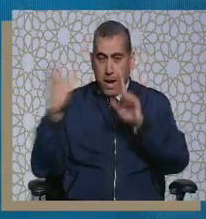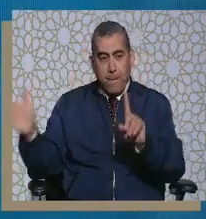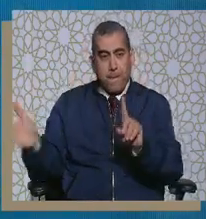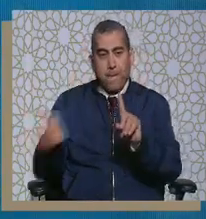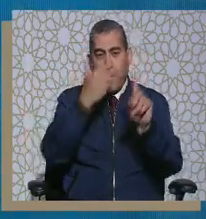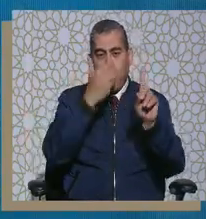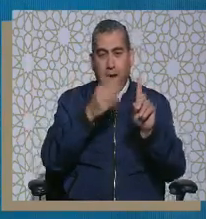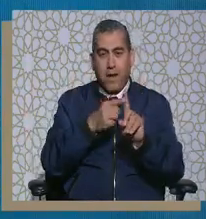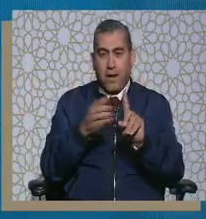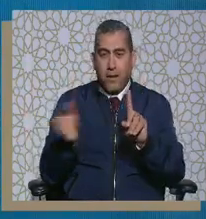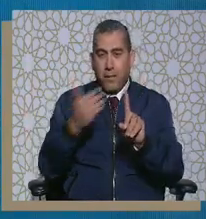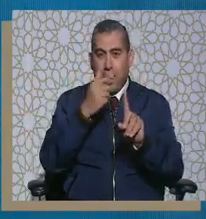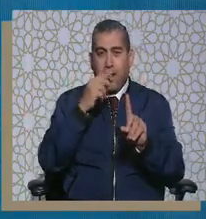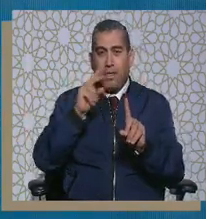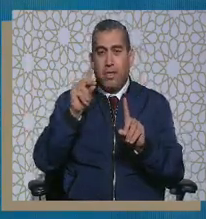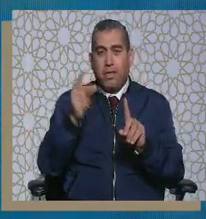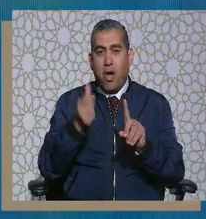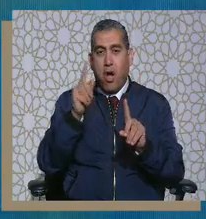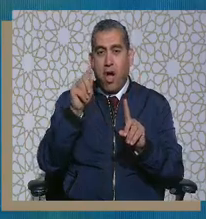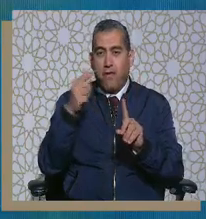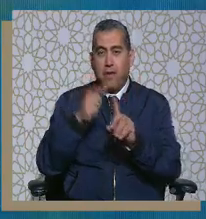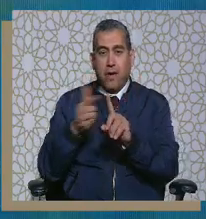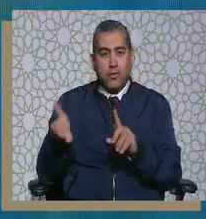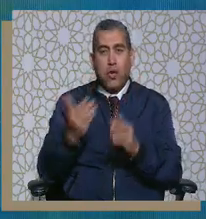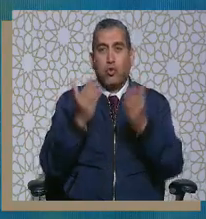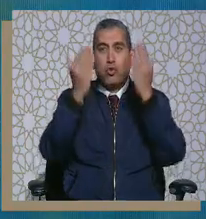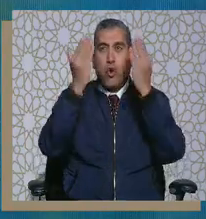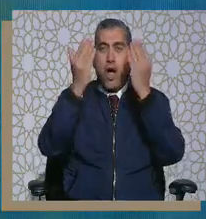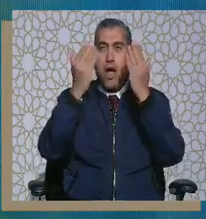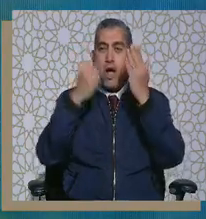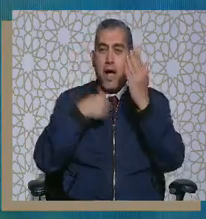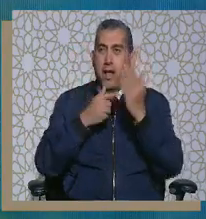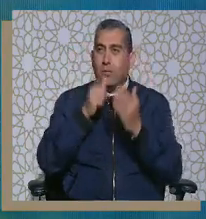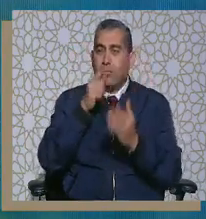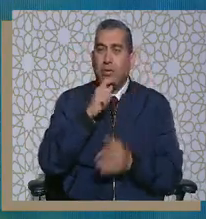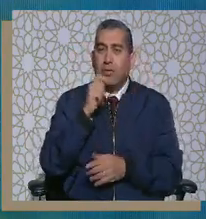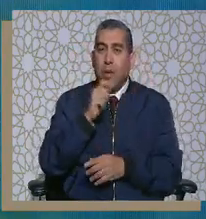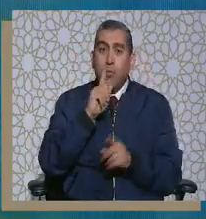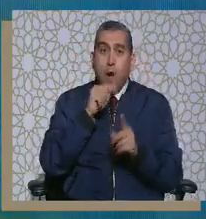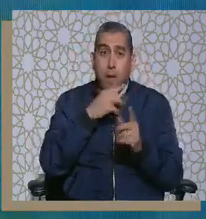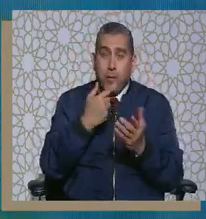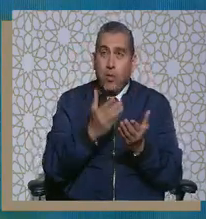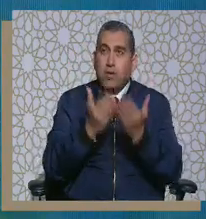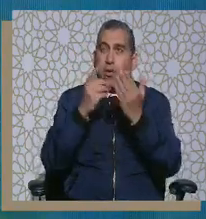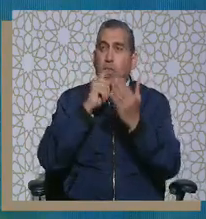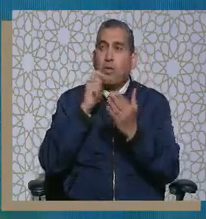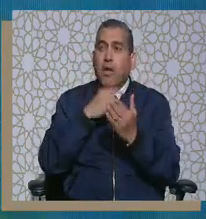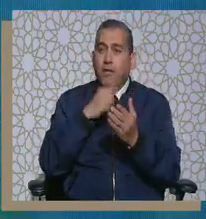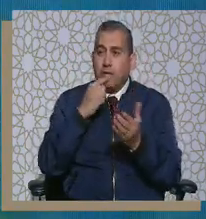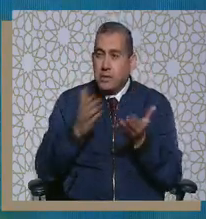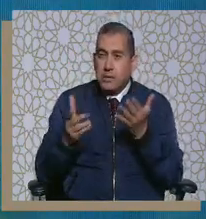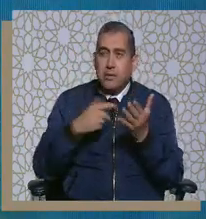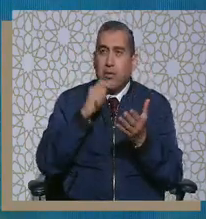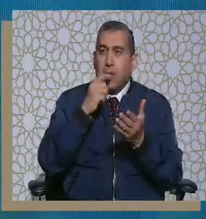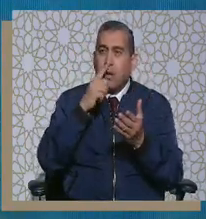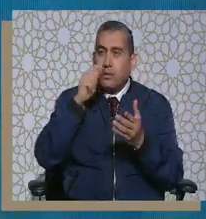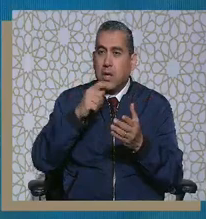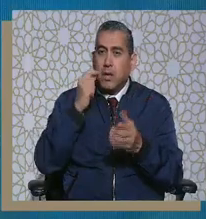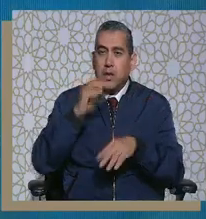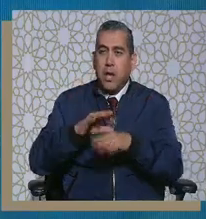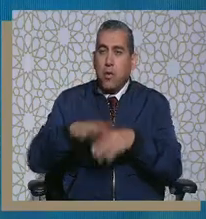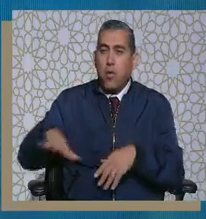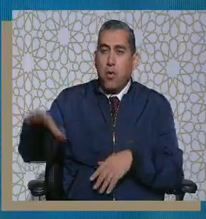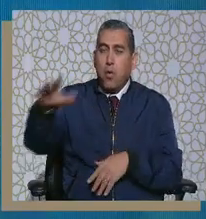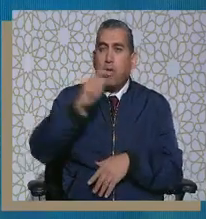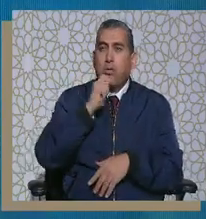الطائف، وحتى دعا الله: اللهم إني أشكو إليك ضعف قوتي وقلة حيلتي وهواني على الناس،